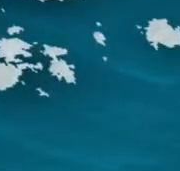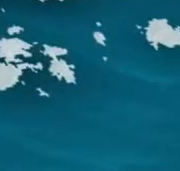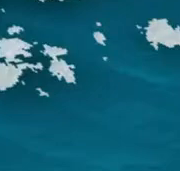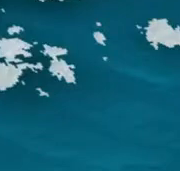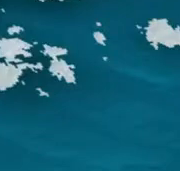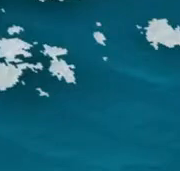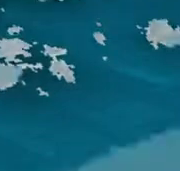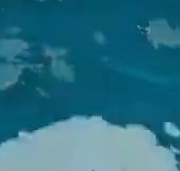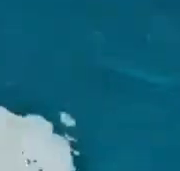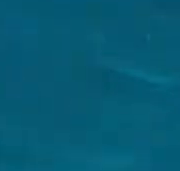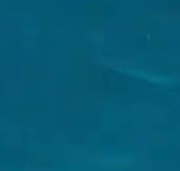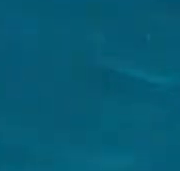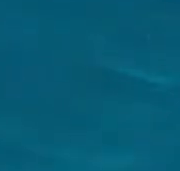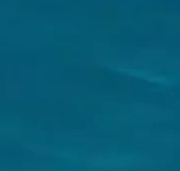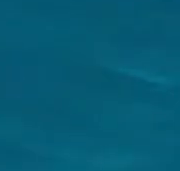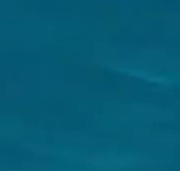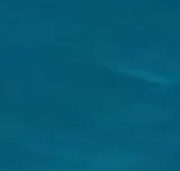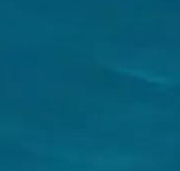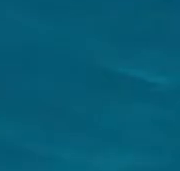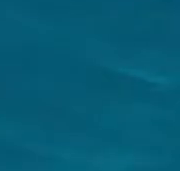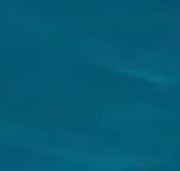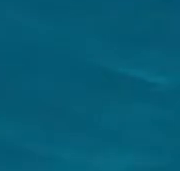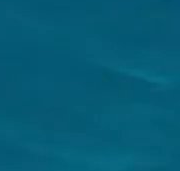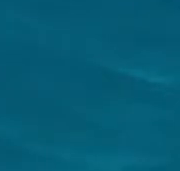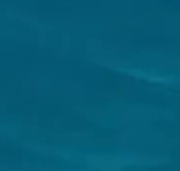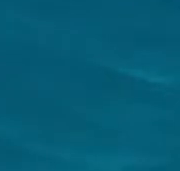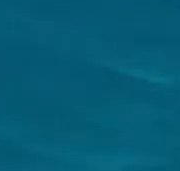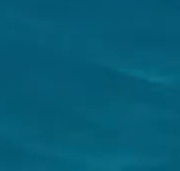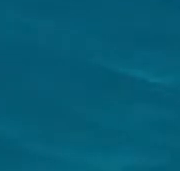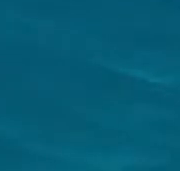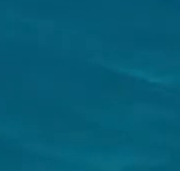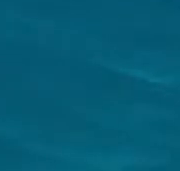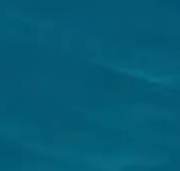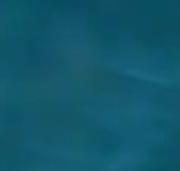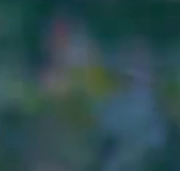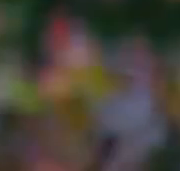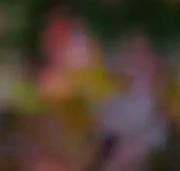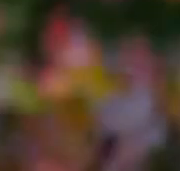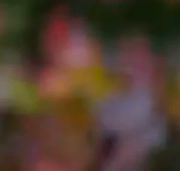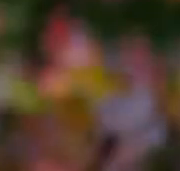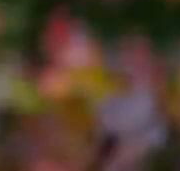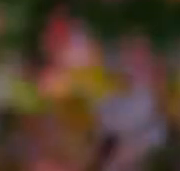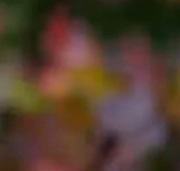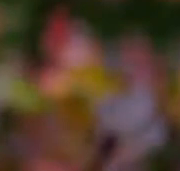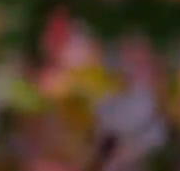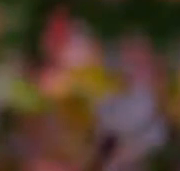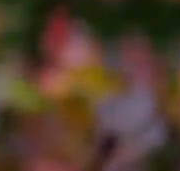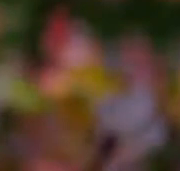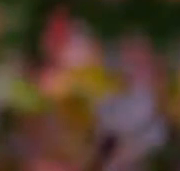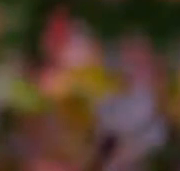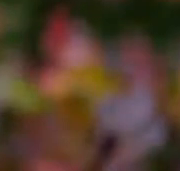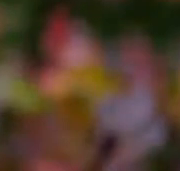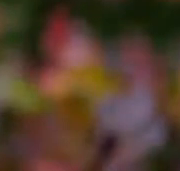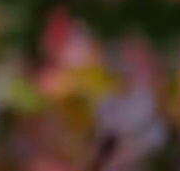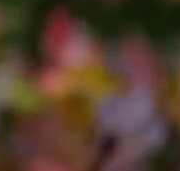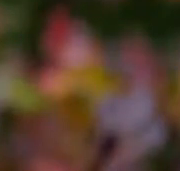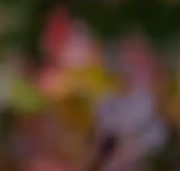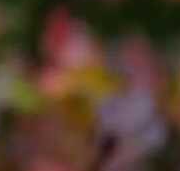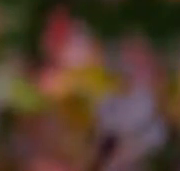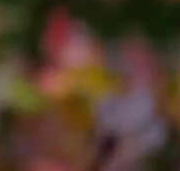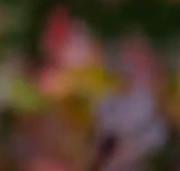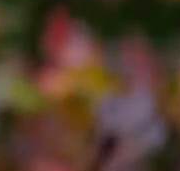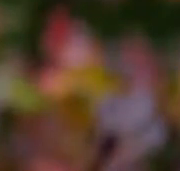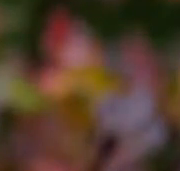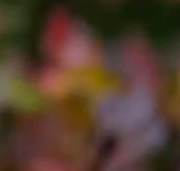웃돌겠습니다. 바다의 물결은 전 해상에서 비교적 잔잔하겠습니다. 비는 잠시 소강 상태를 보일 때도